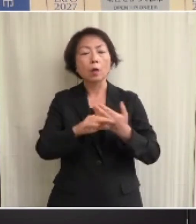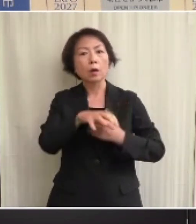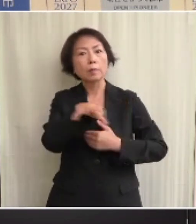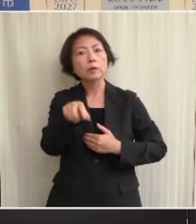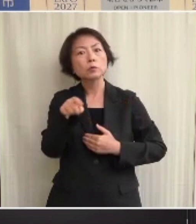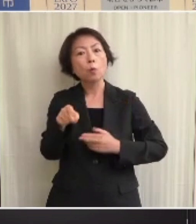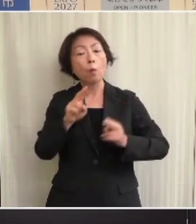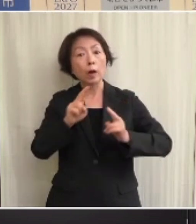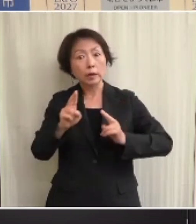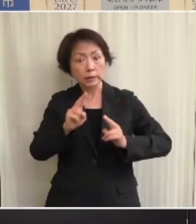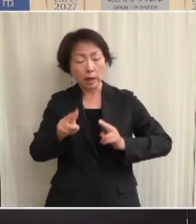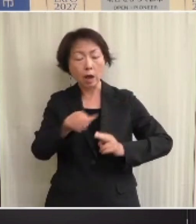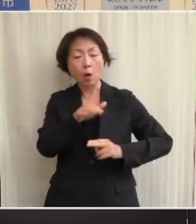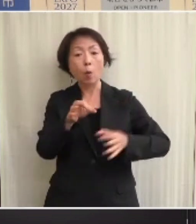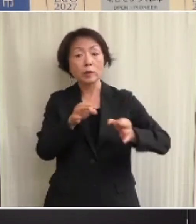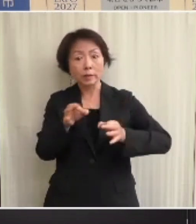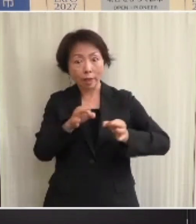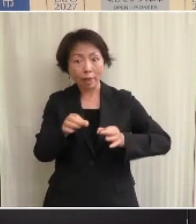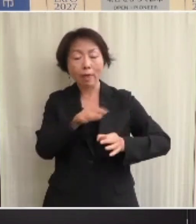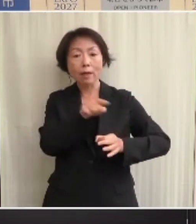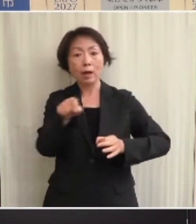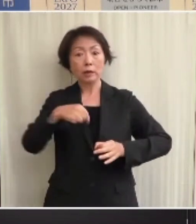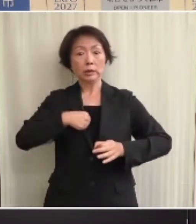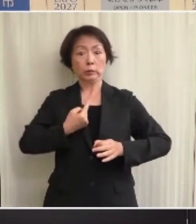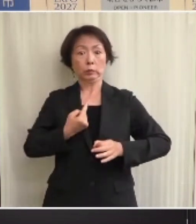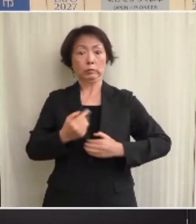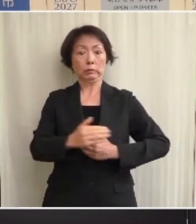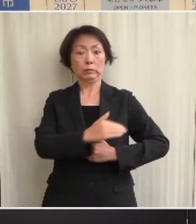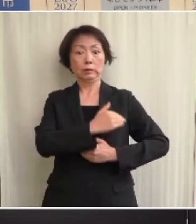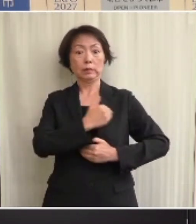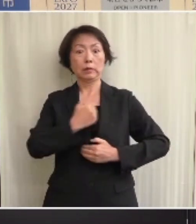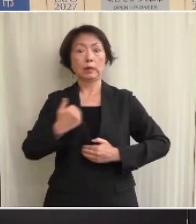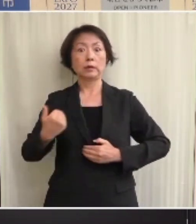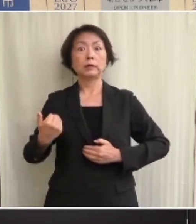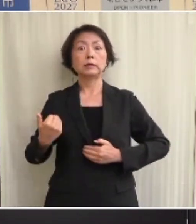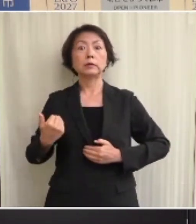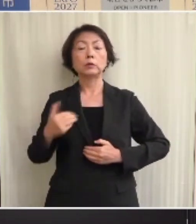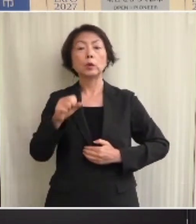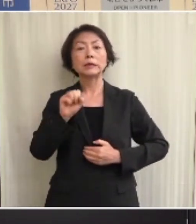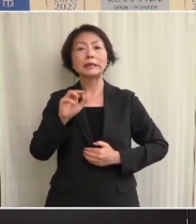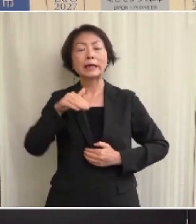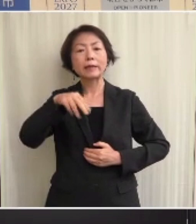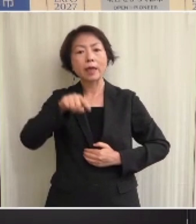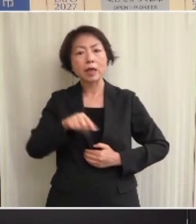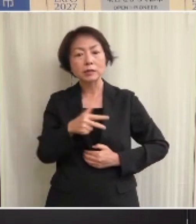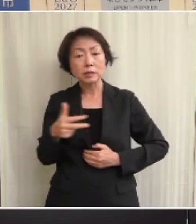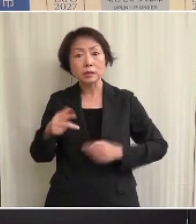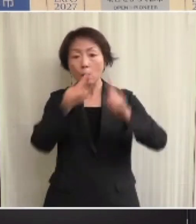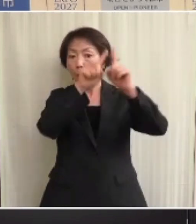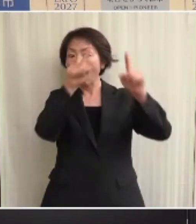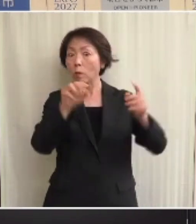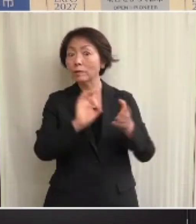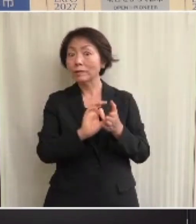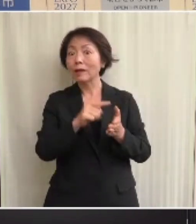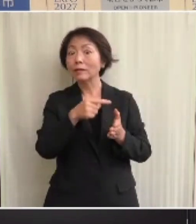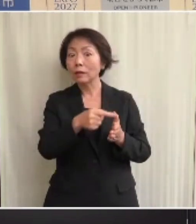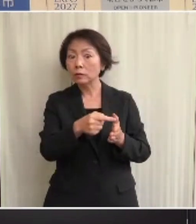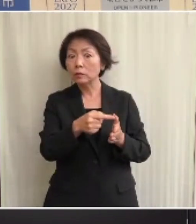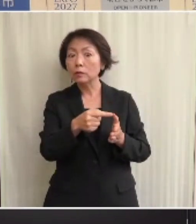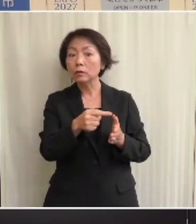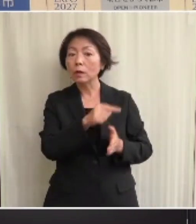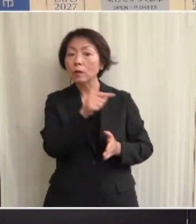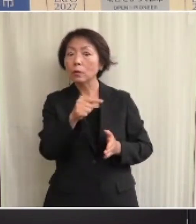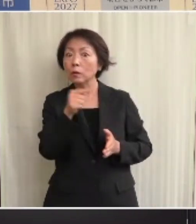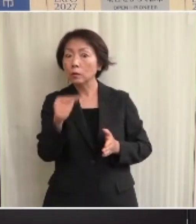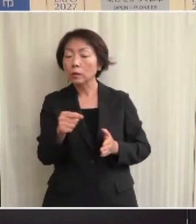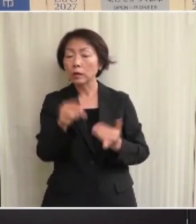が、まあ、普段自分たちで流しているサイネージの中でこう随時流していくということ